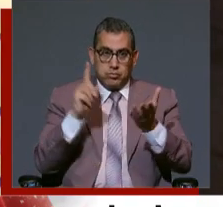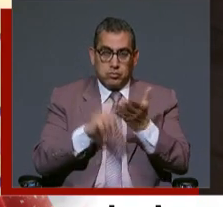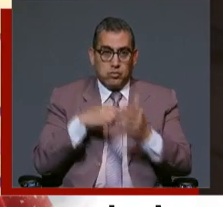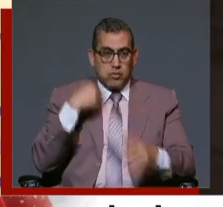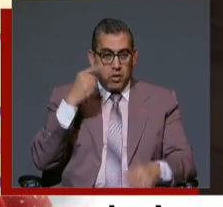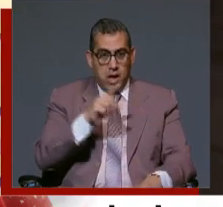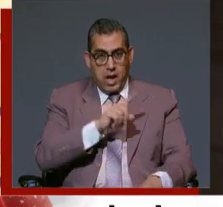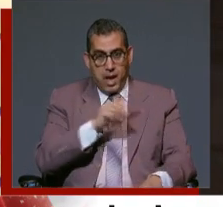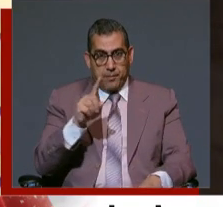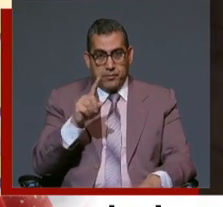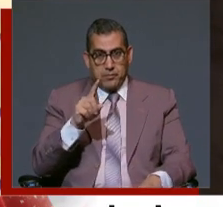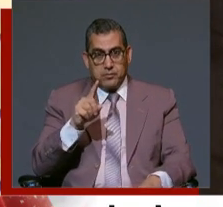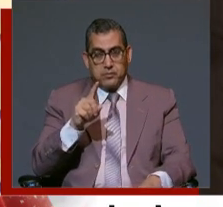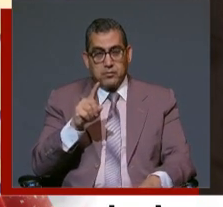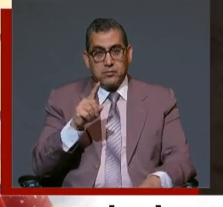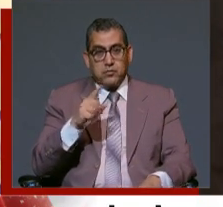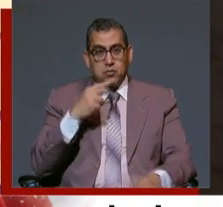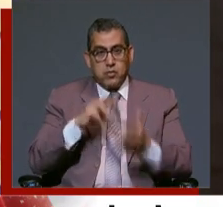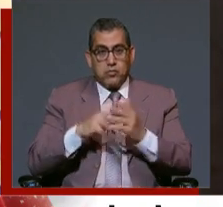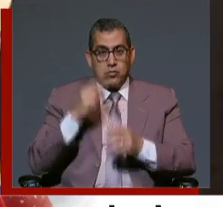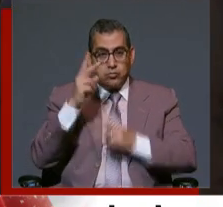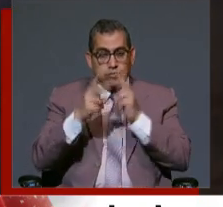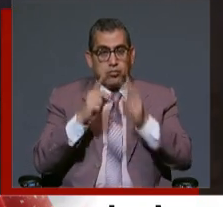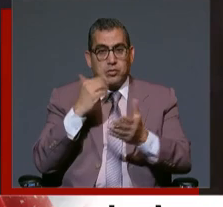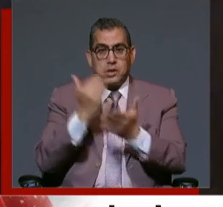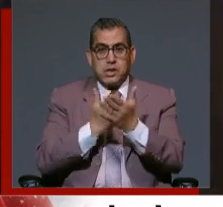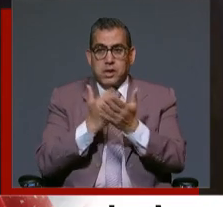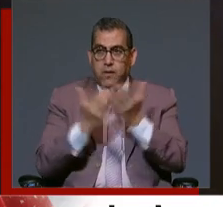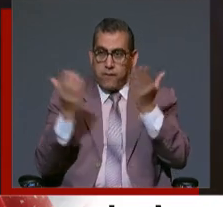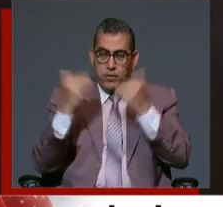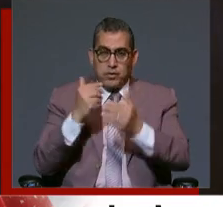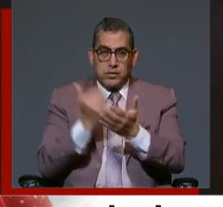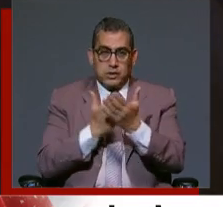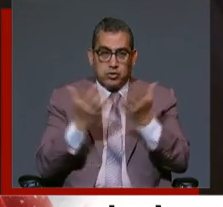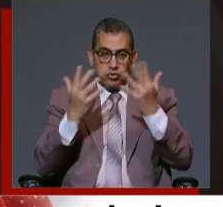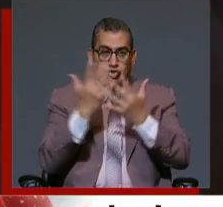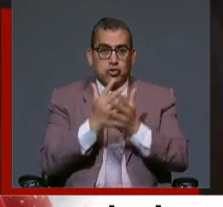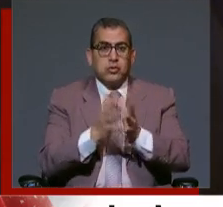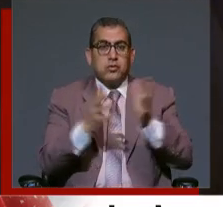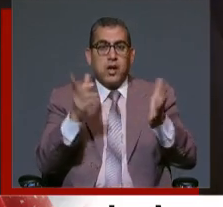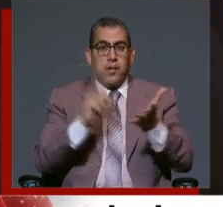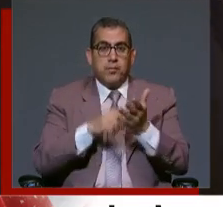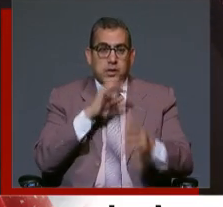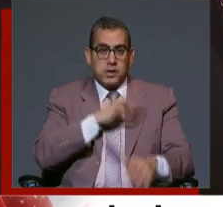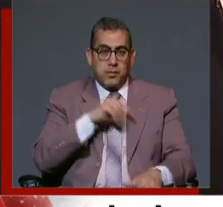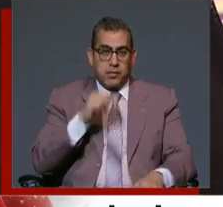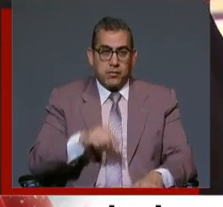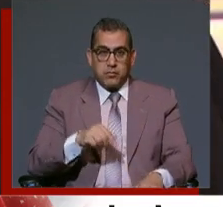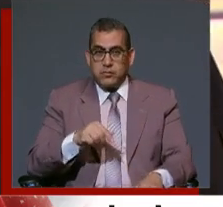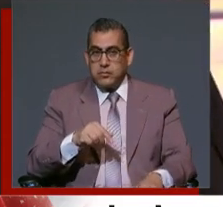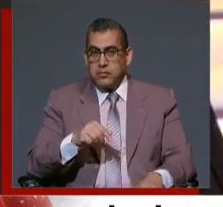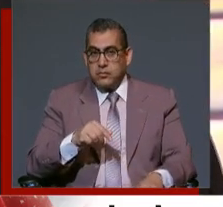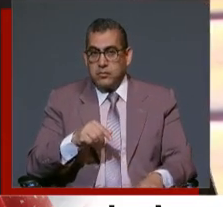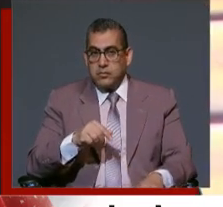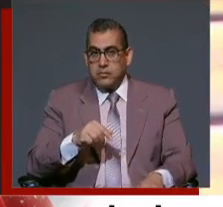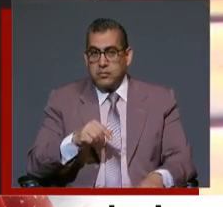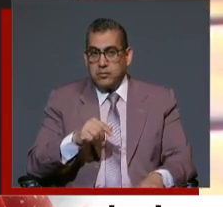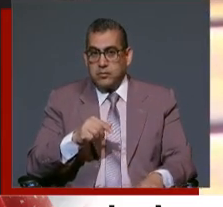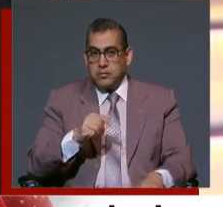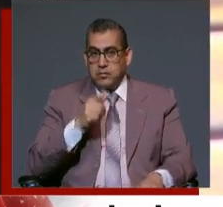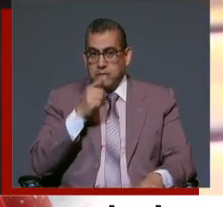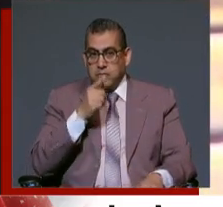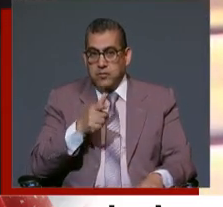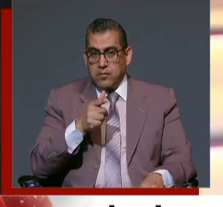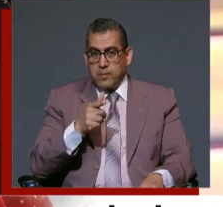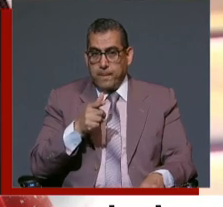خلال ديون ولكن من خلال الاستثمارات. يمكن امبارح كان في جلسه هامه جدا عن التمويلات، كنت بترأسيها، كنت